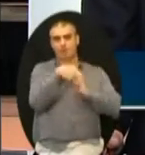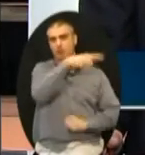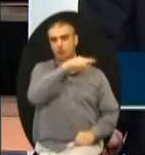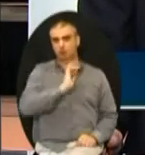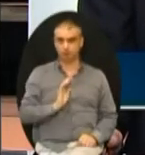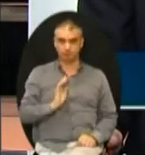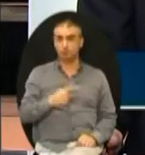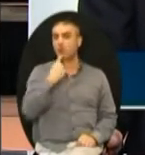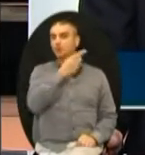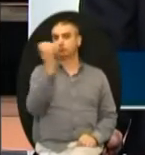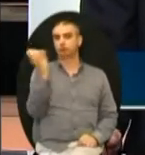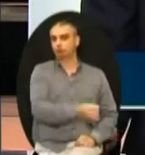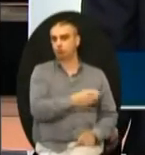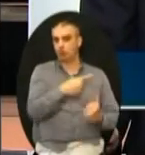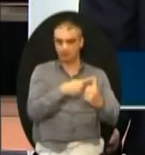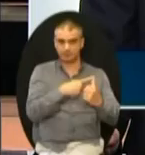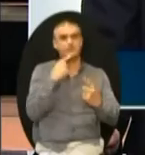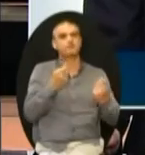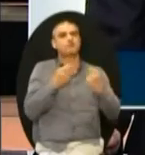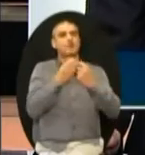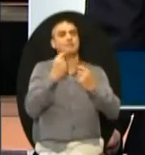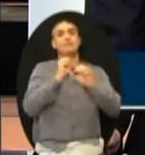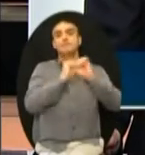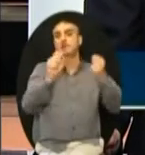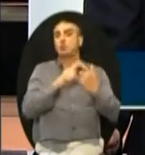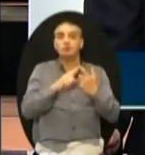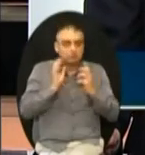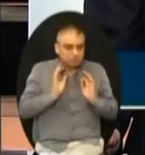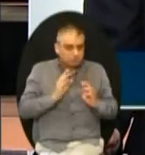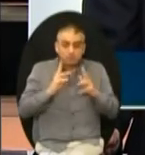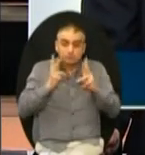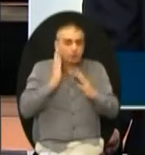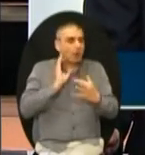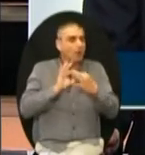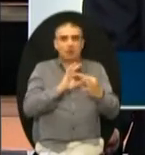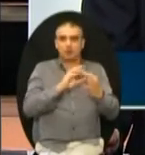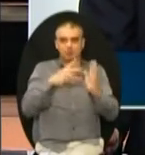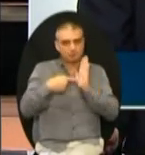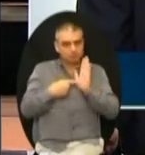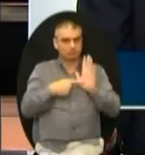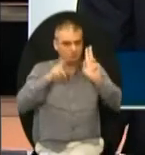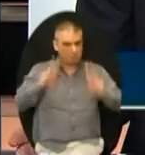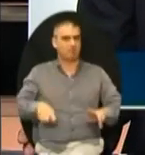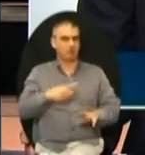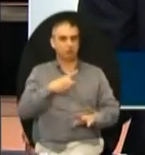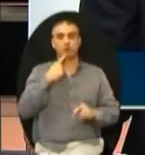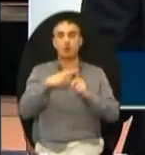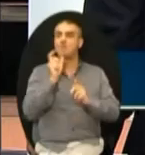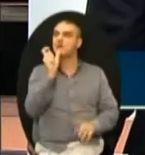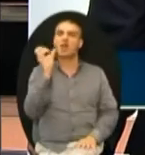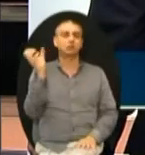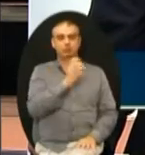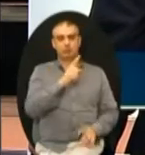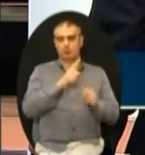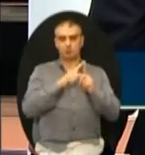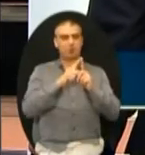אנשים, קורא להם שתולים, מקשר אותם עם פיגועים באופן מאוד ישיר, גרפי וחזק. המילה שתולים